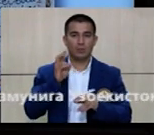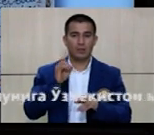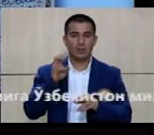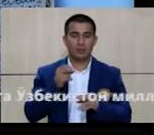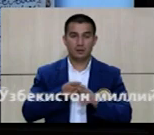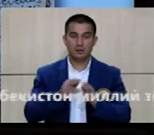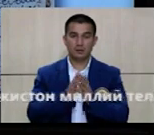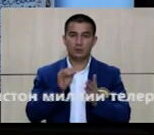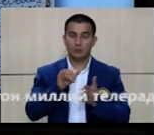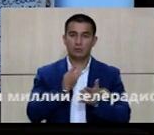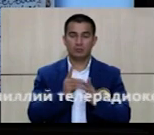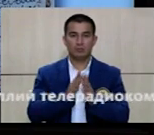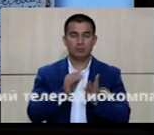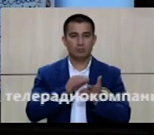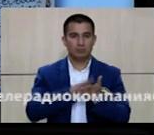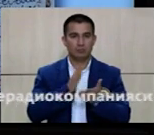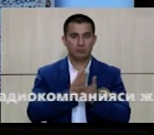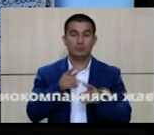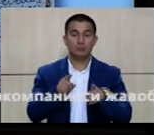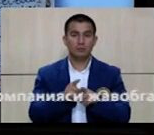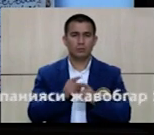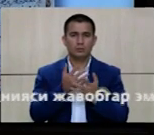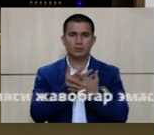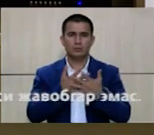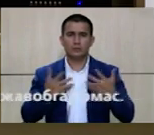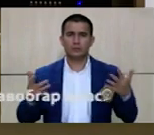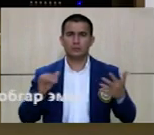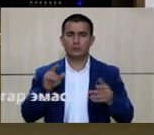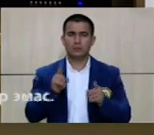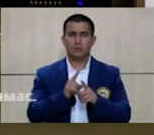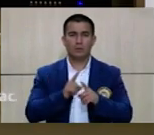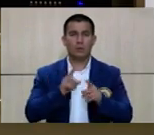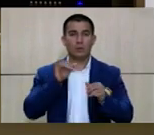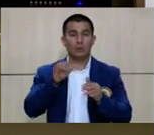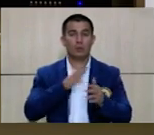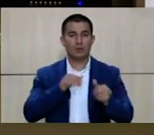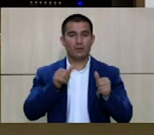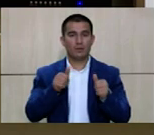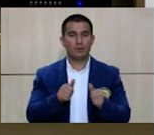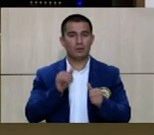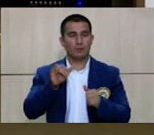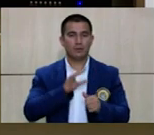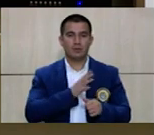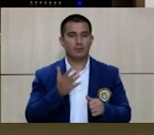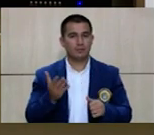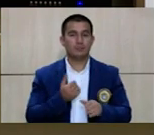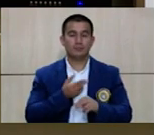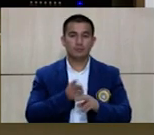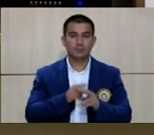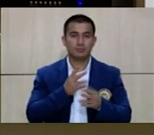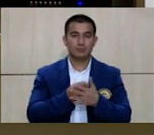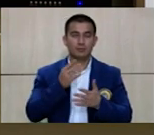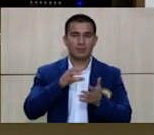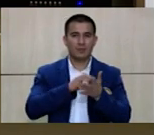yechishning bir necha usullari ko'rsatilgan. Lekin u vaqtda hali formula bo'lmagan. Kvadrat